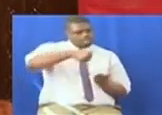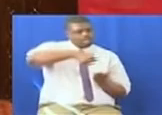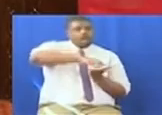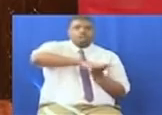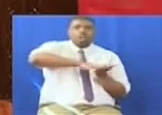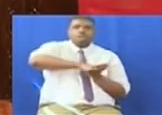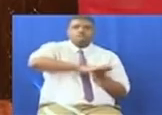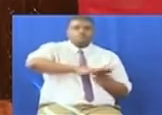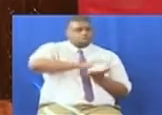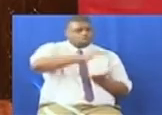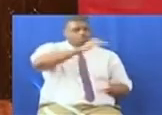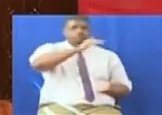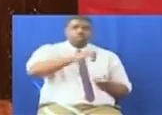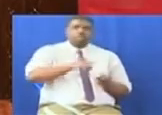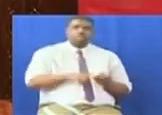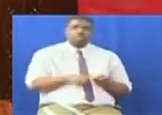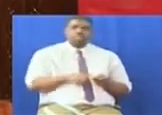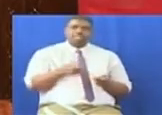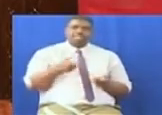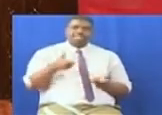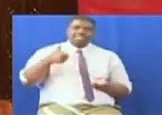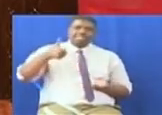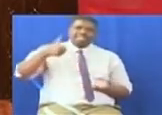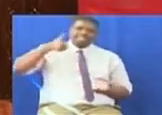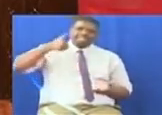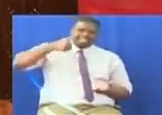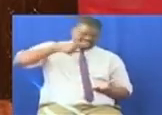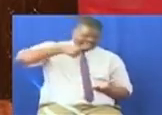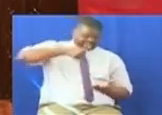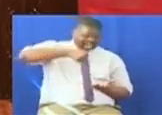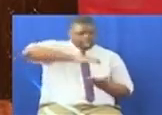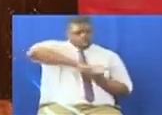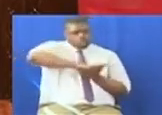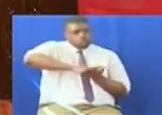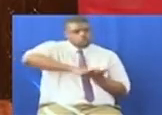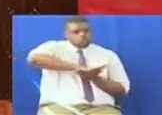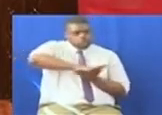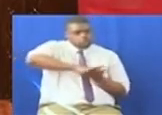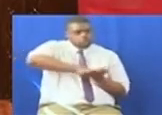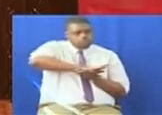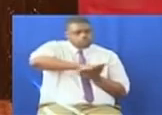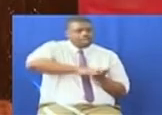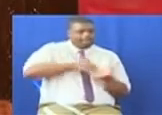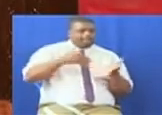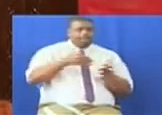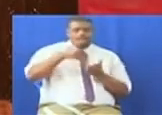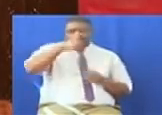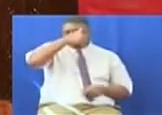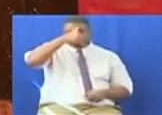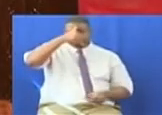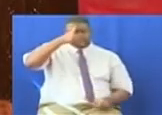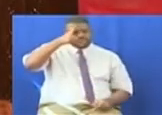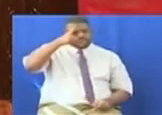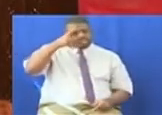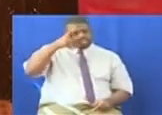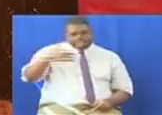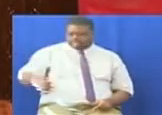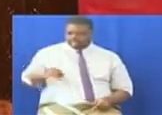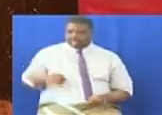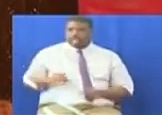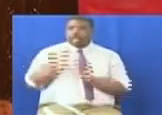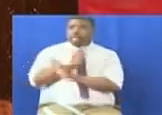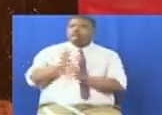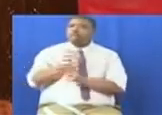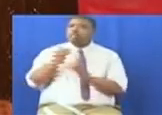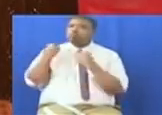makubwa, anapiga sanitizer mpaka ndani ya josho natoka. Hali ilikuwa ngumu. Bila kuwepo wewe hapo simame ututulize humu